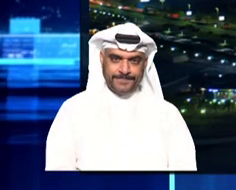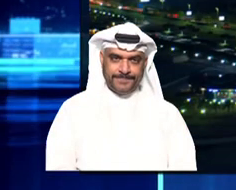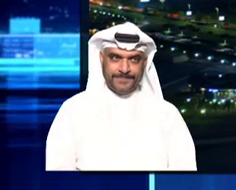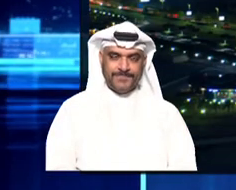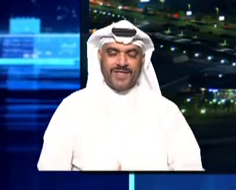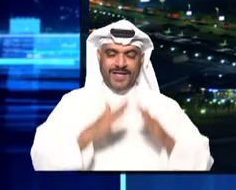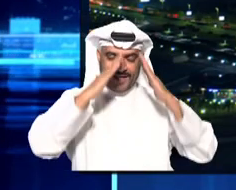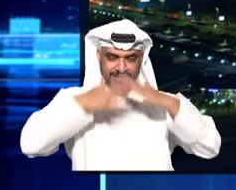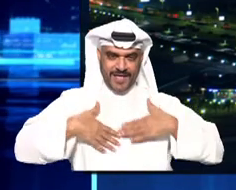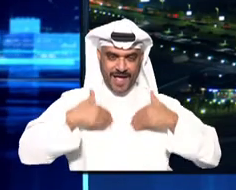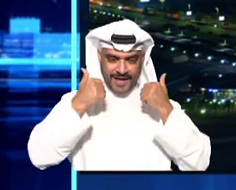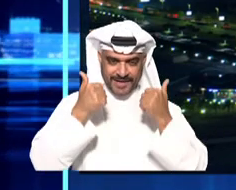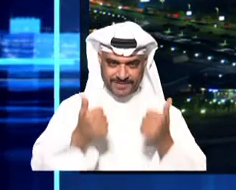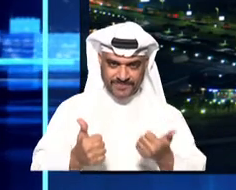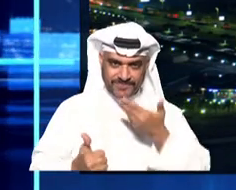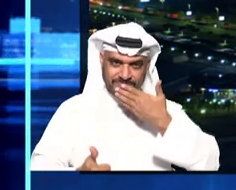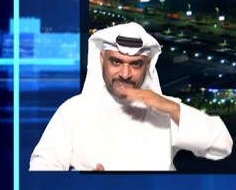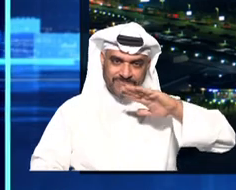يا هلا فيكم،